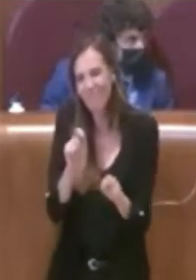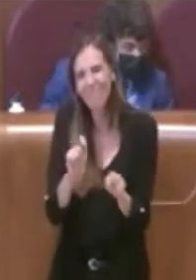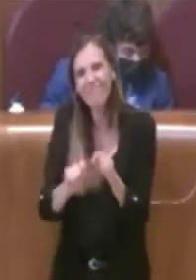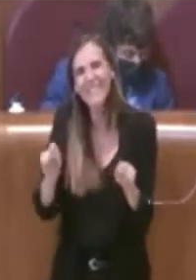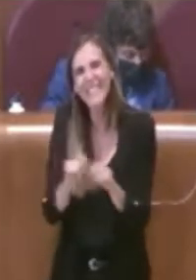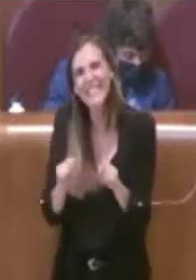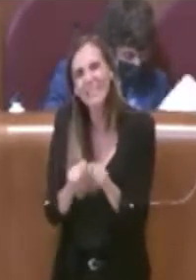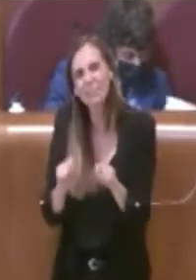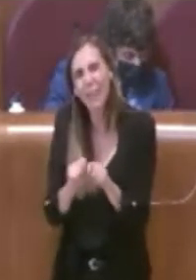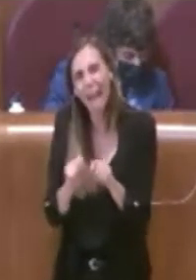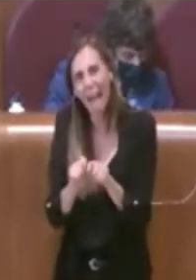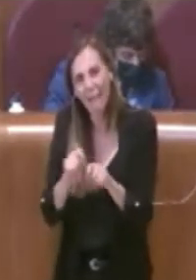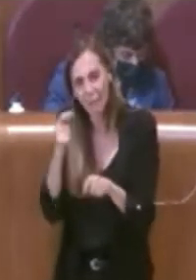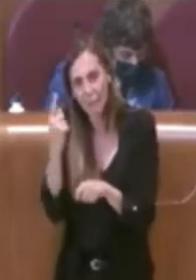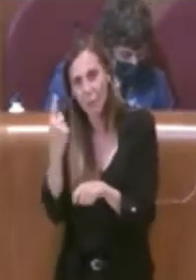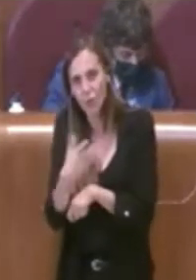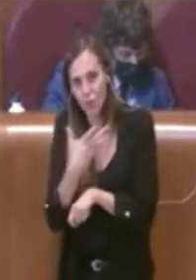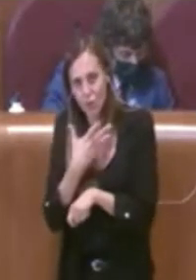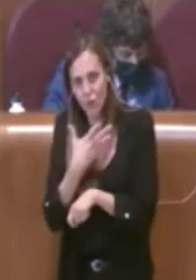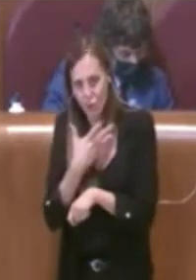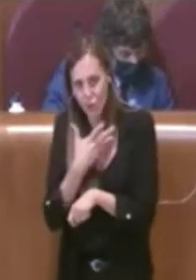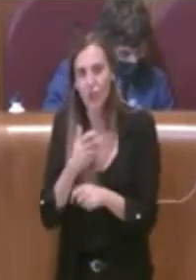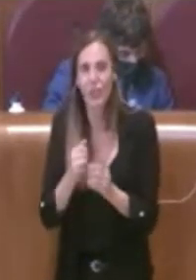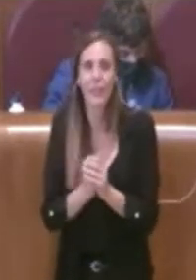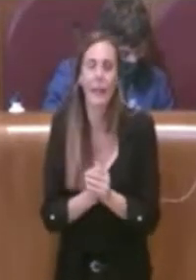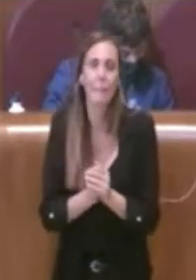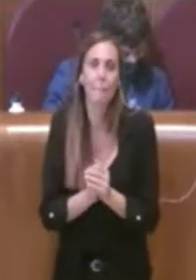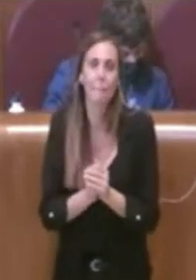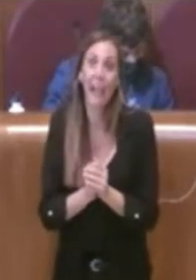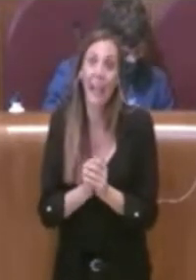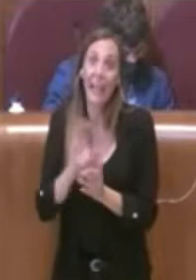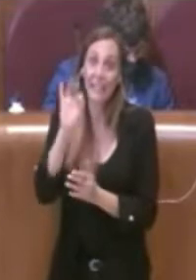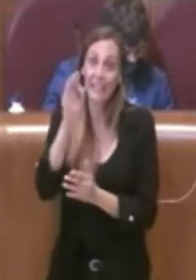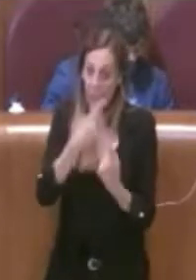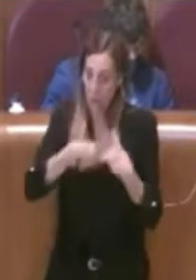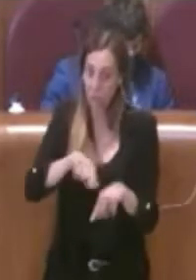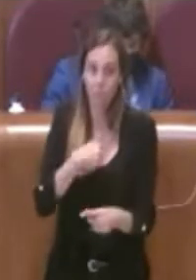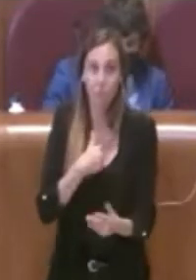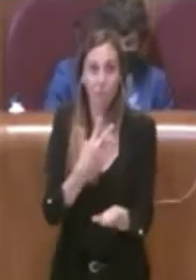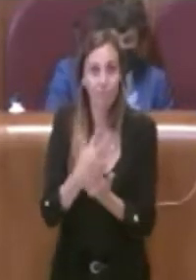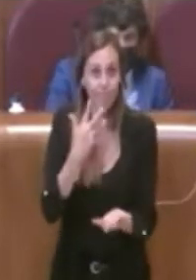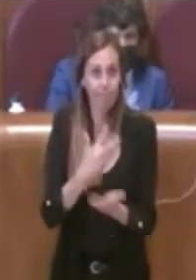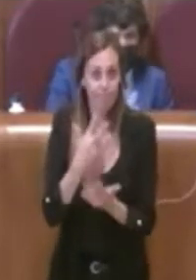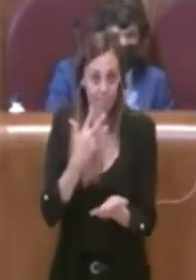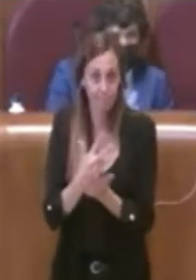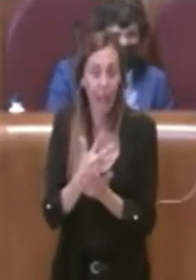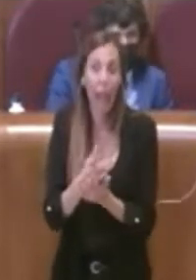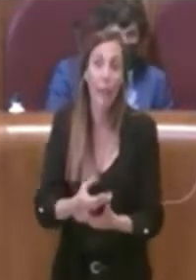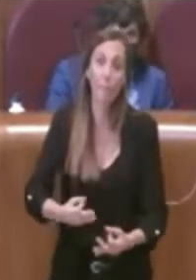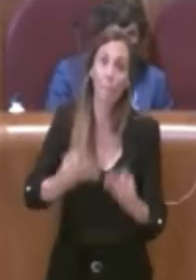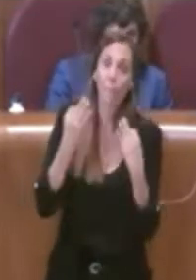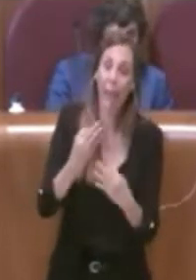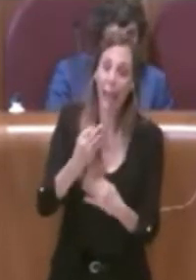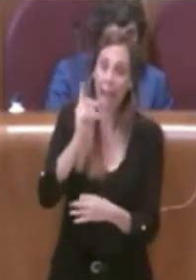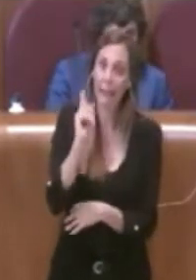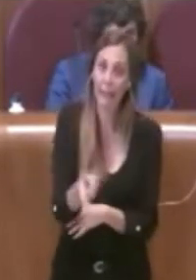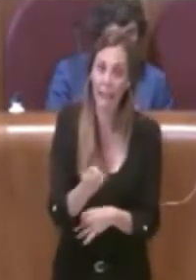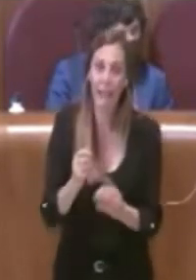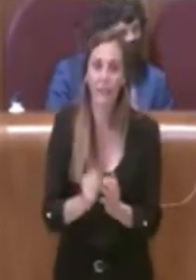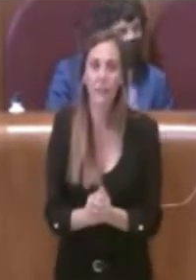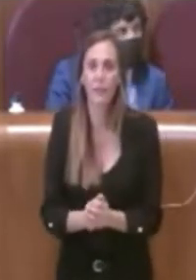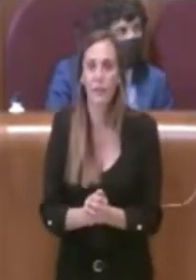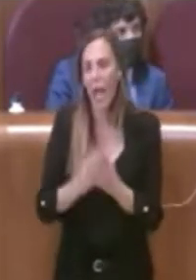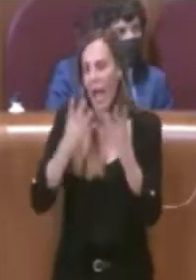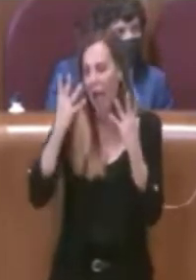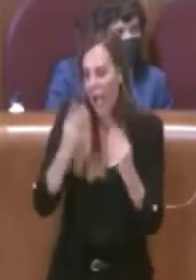per cui dobbiamo raccontare le cose che dobbiamo raccontare per bene sono state dette